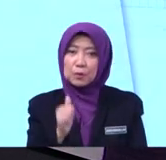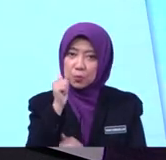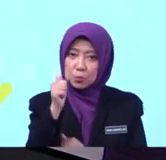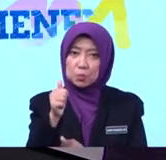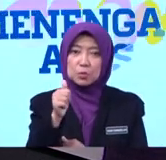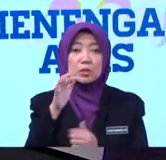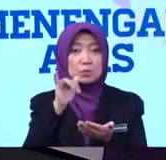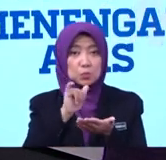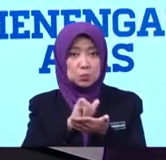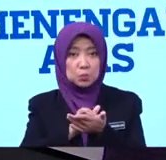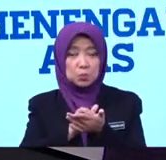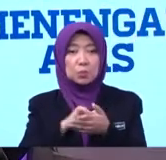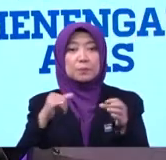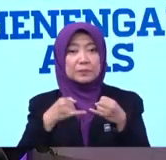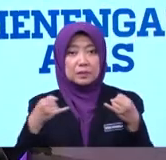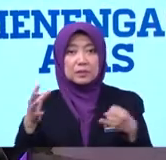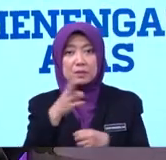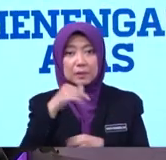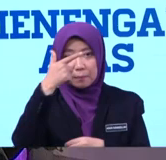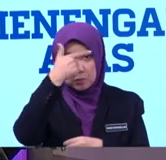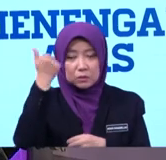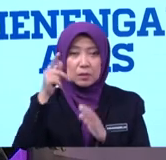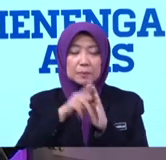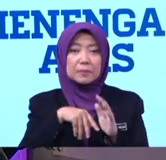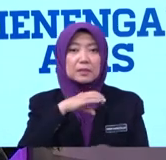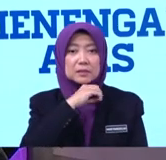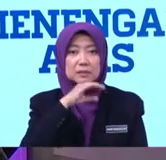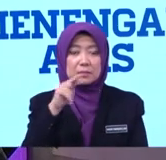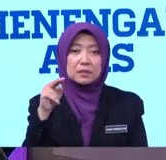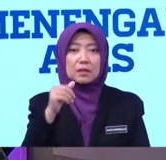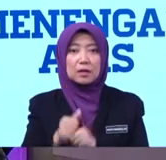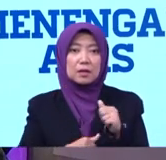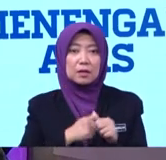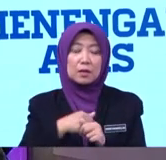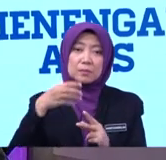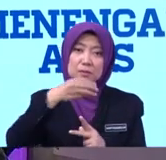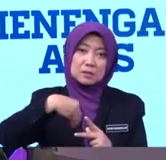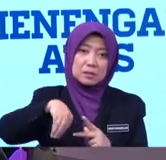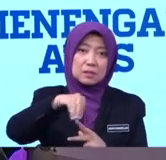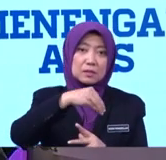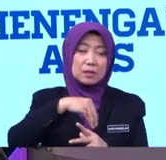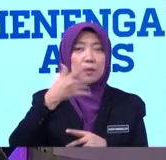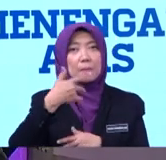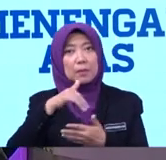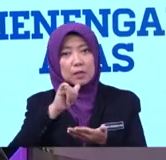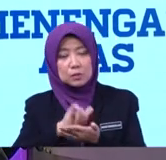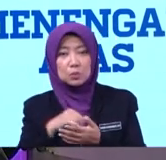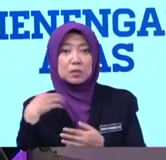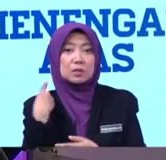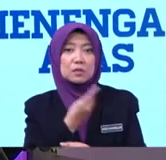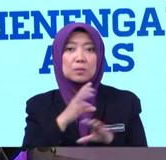dengan jenis dan Puncak pencemaran alam sekitar dan seterusnya kita buat eksperimen